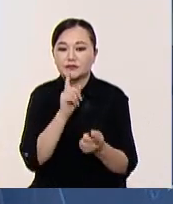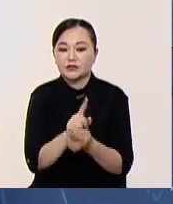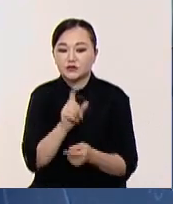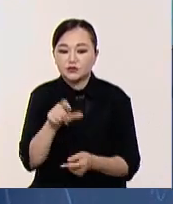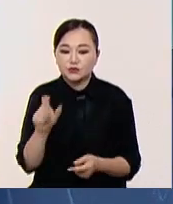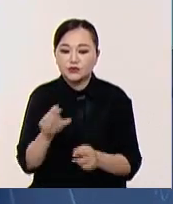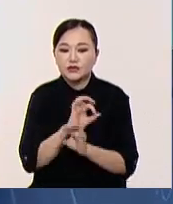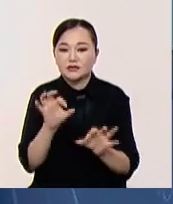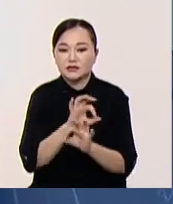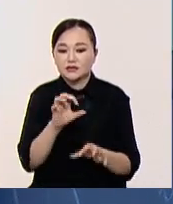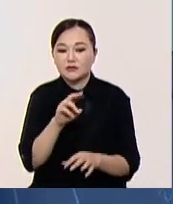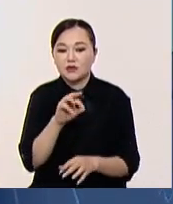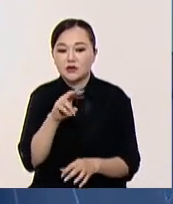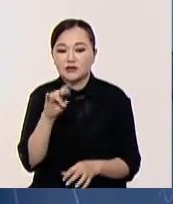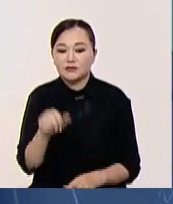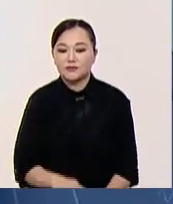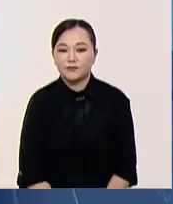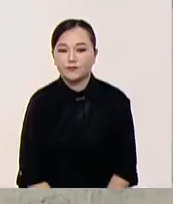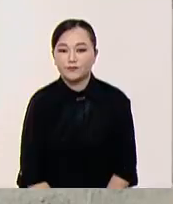люди, расскажет Полина Булава.